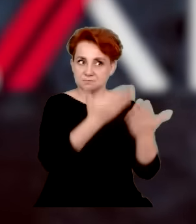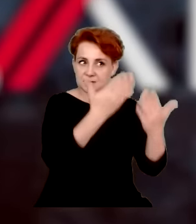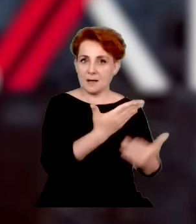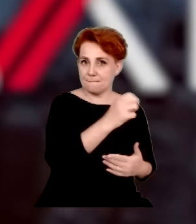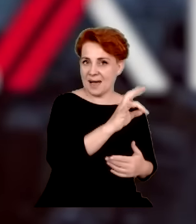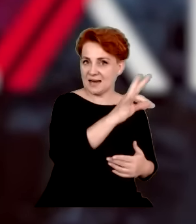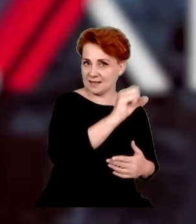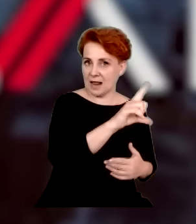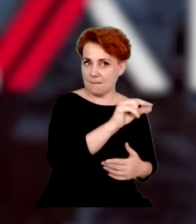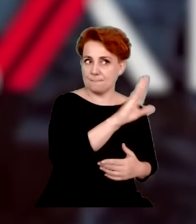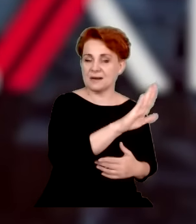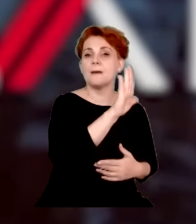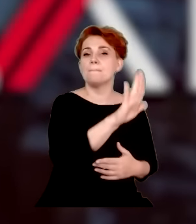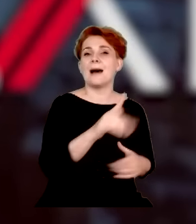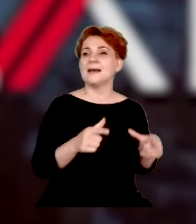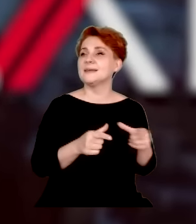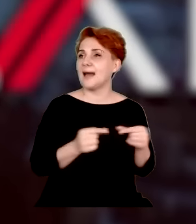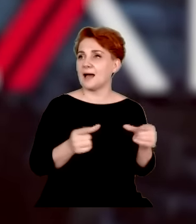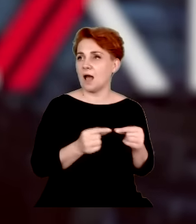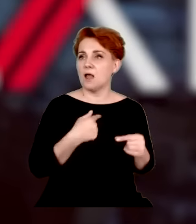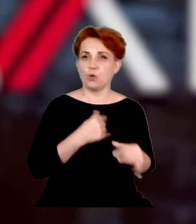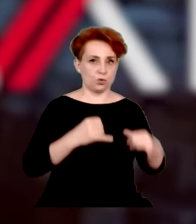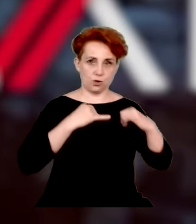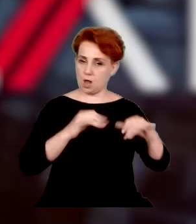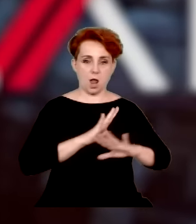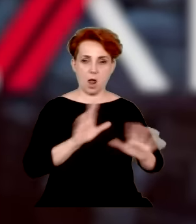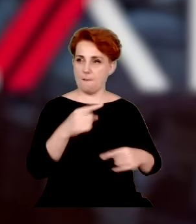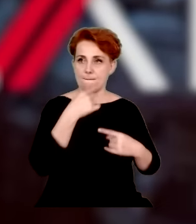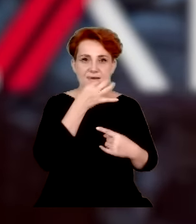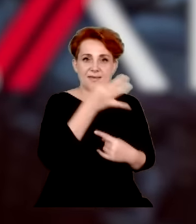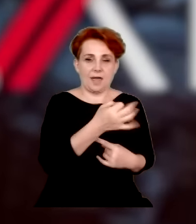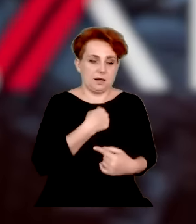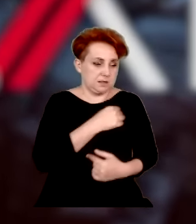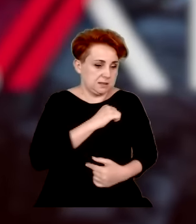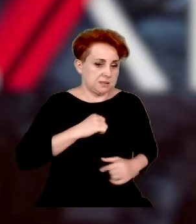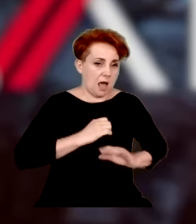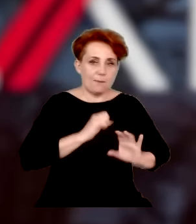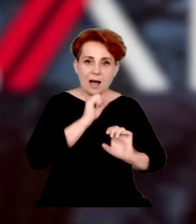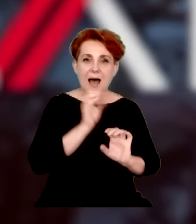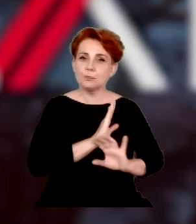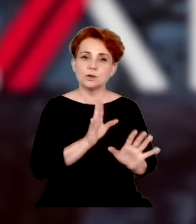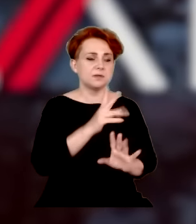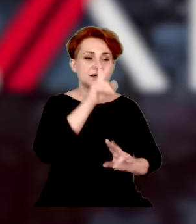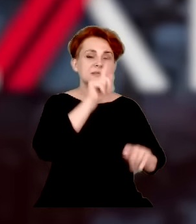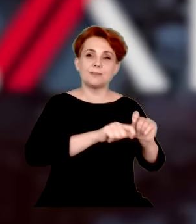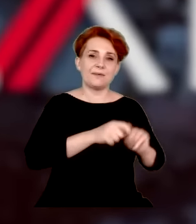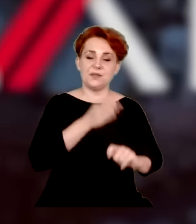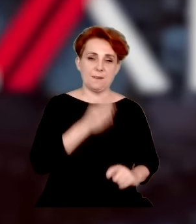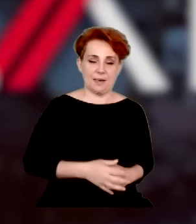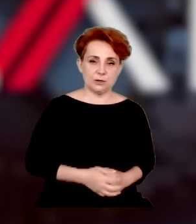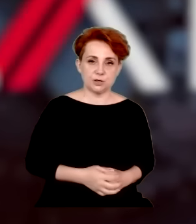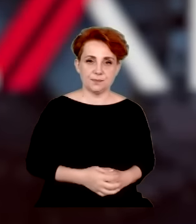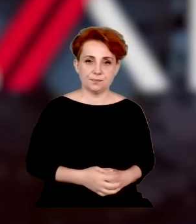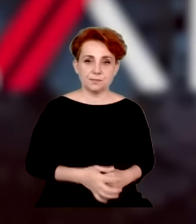jaja? Oczywiście tego pytania nie odważylibyśmy się postawić sami, nie w głowie nam jakakolwiek weryfikacja w tym przypadku. Pytanie powtarzamy